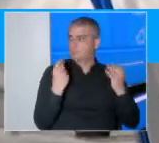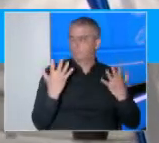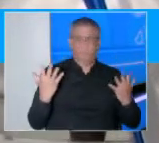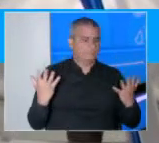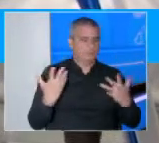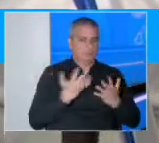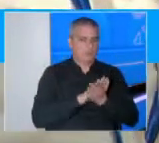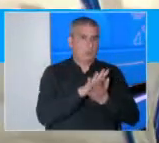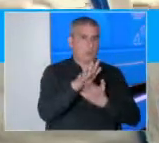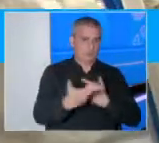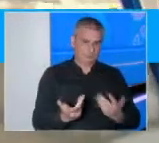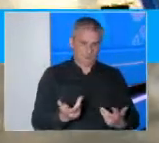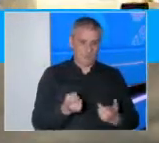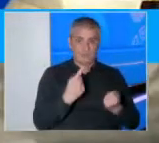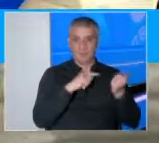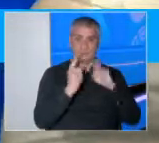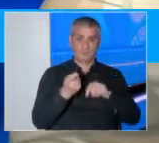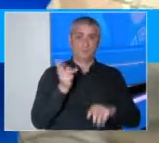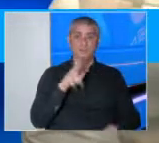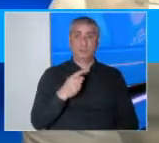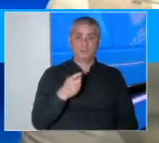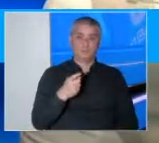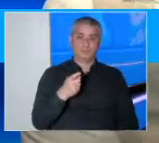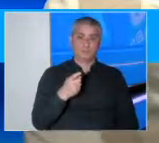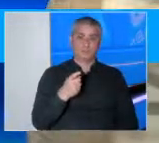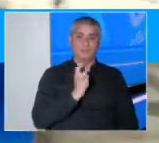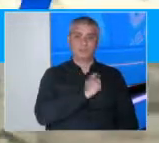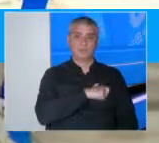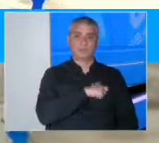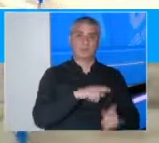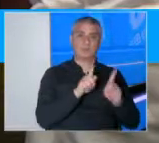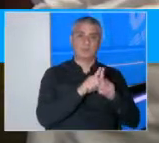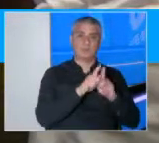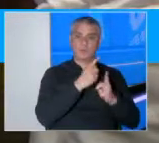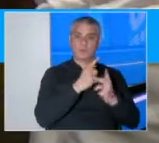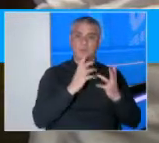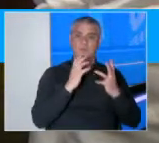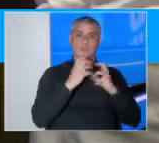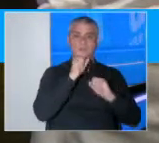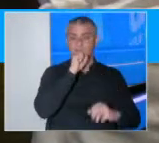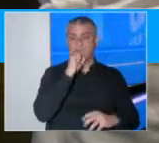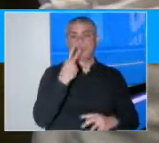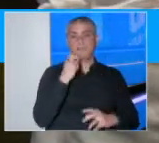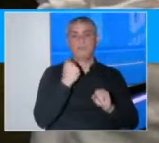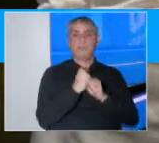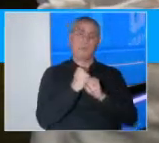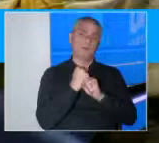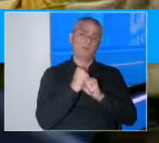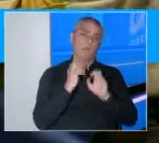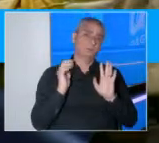חתיכת הוצאה. לעומת זאת, יש לך את עיריות כמו, אתה יודע, כפר סבא, שהעדיפו לעשות